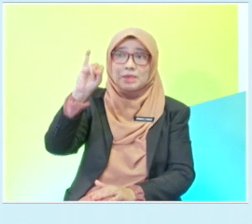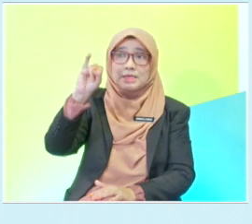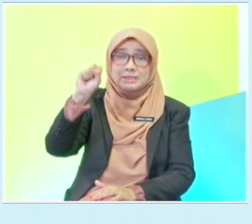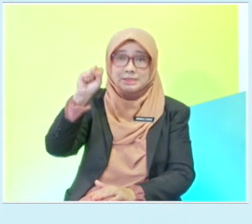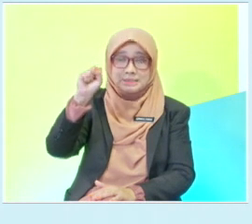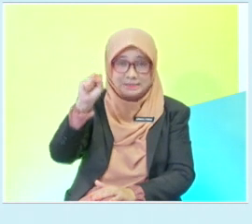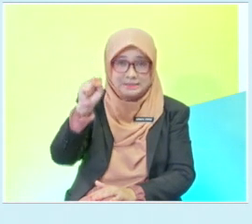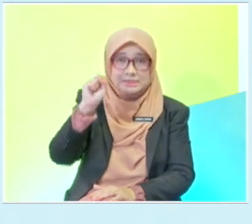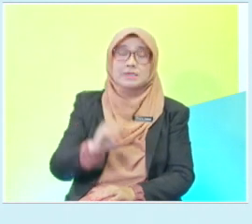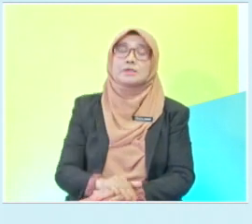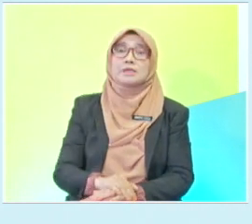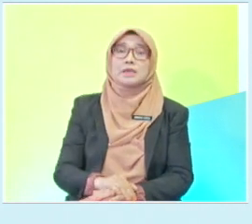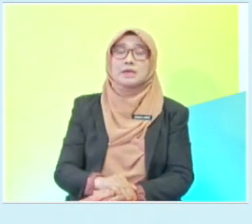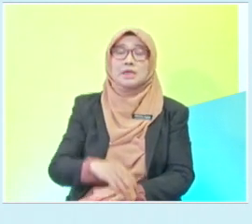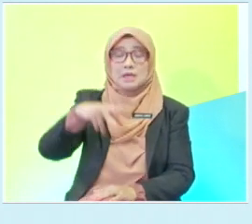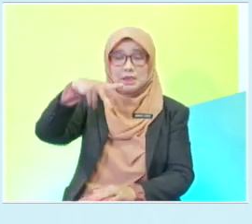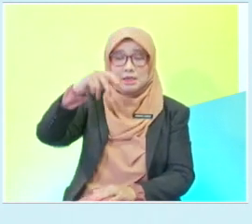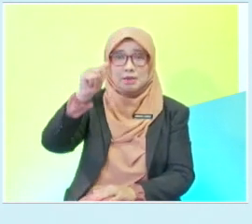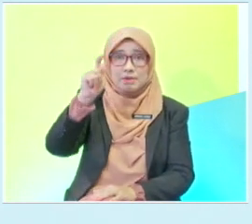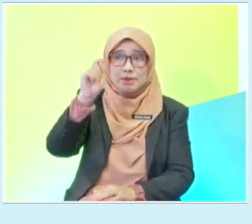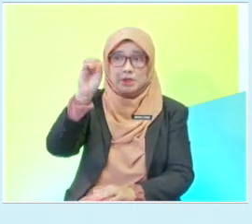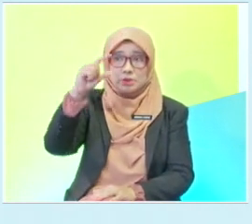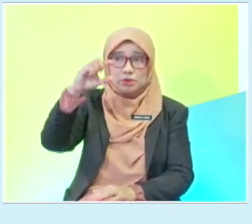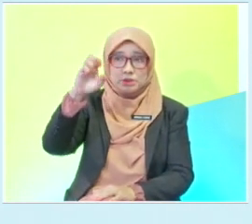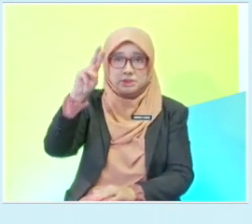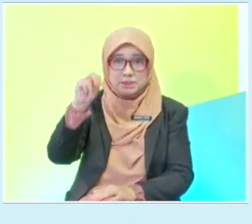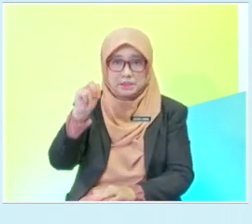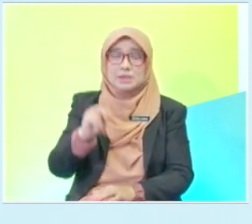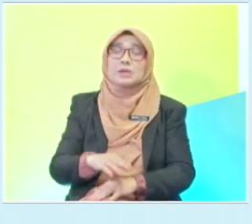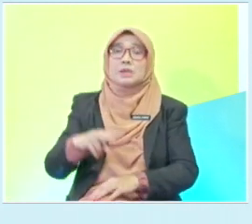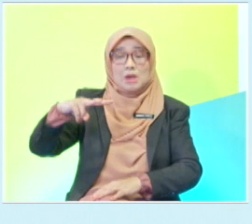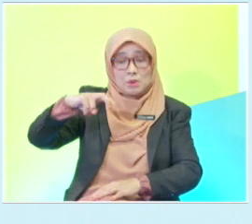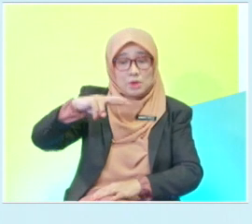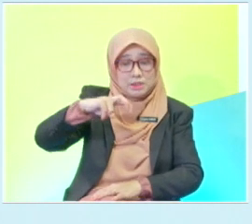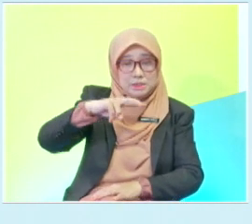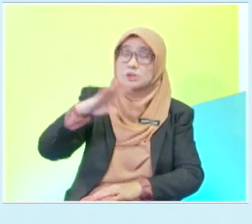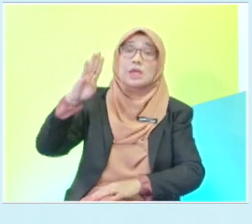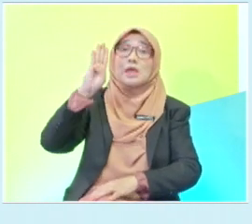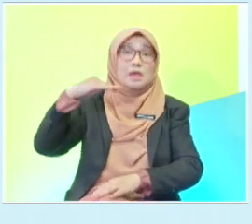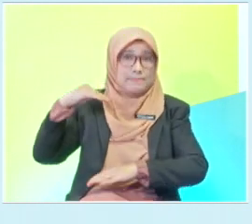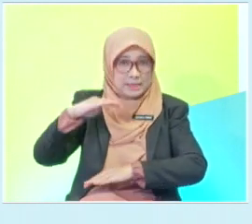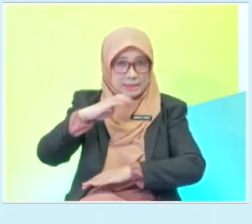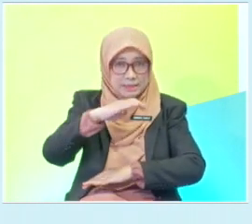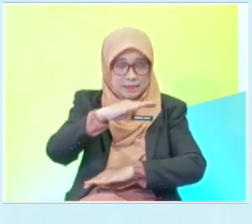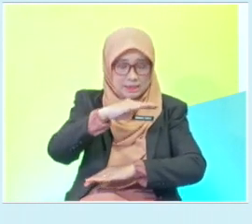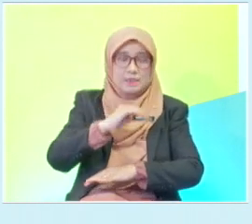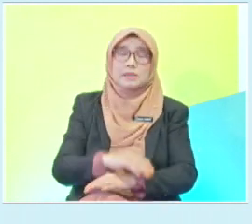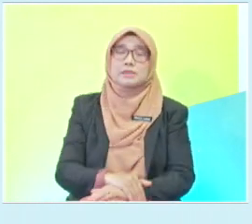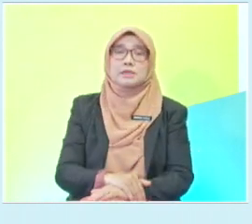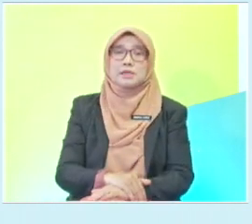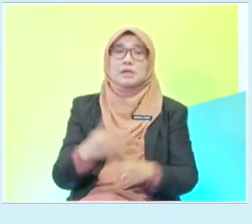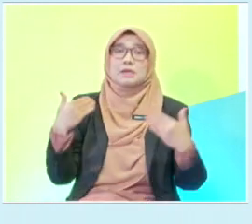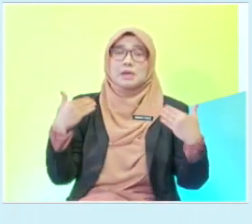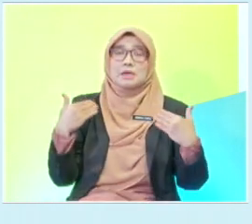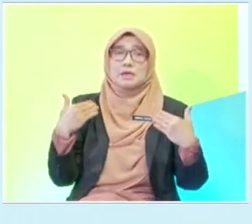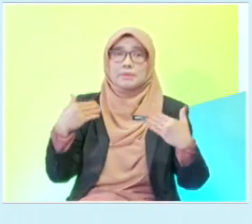yang memindahkan patogen tersebut ialah tikus. Bahaya tu. Ya, cikgu. Okey, dan cara jangkitannya adalah melalui tanah,